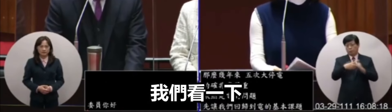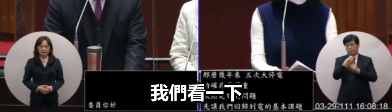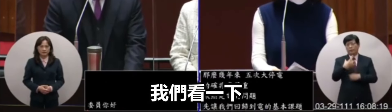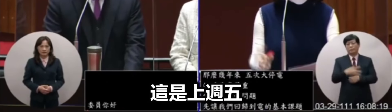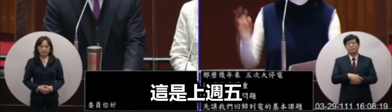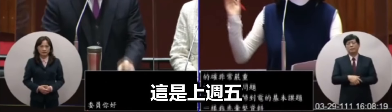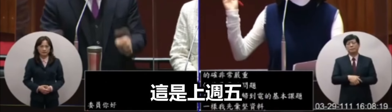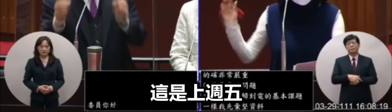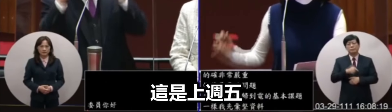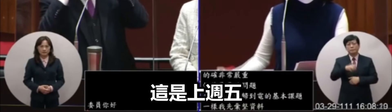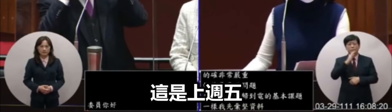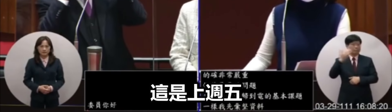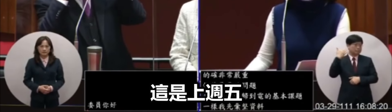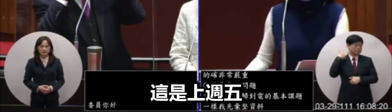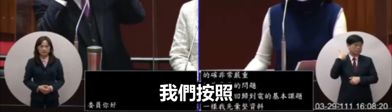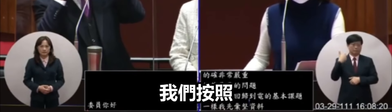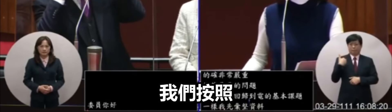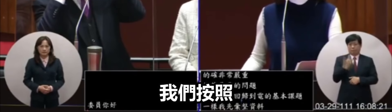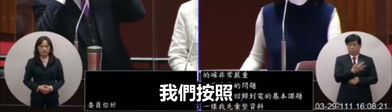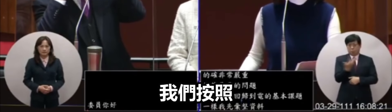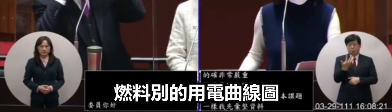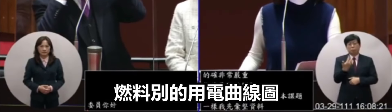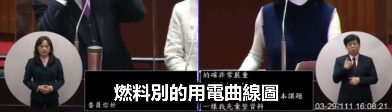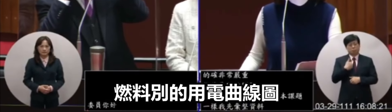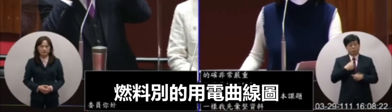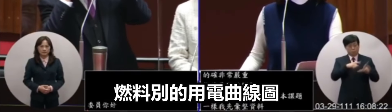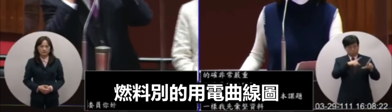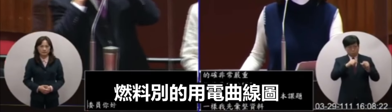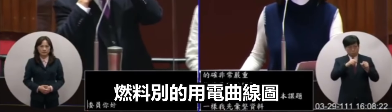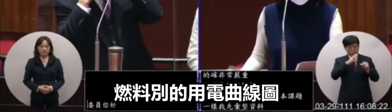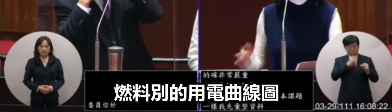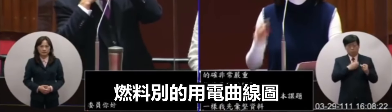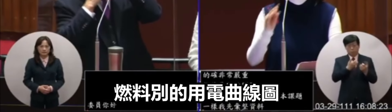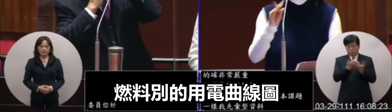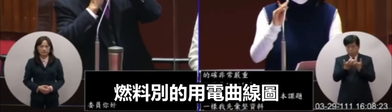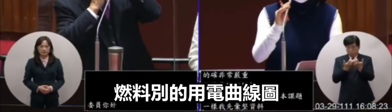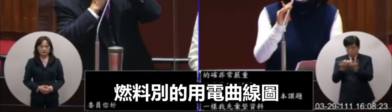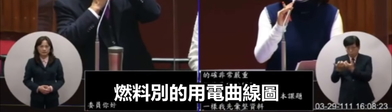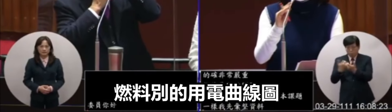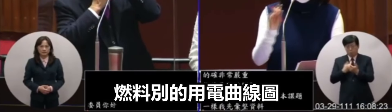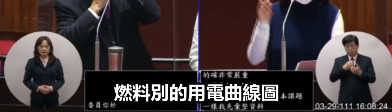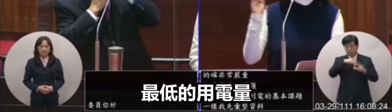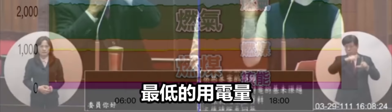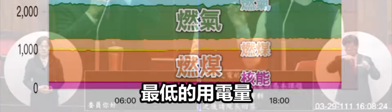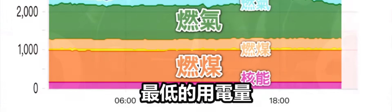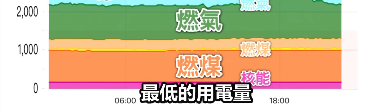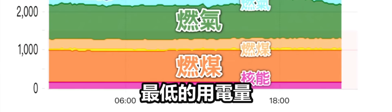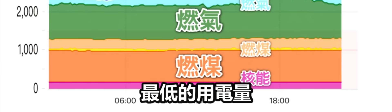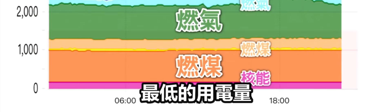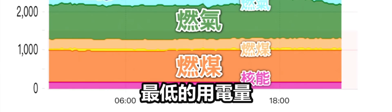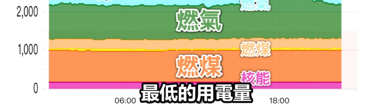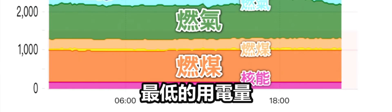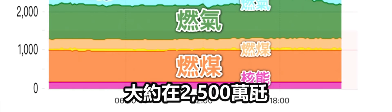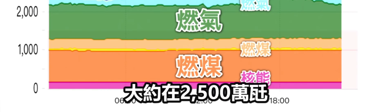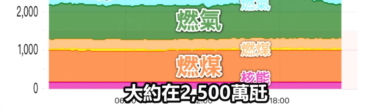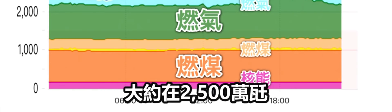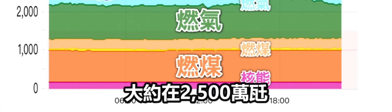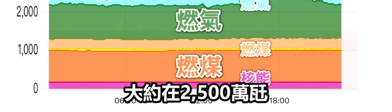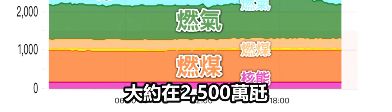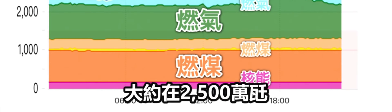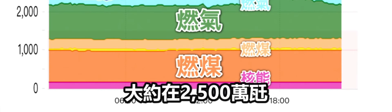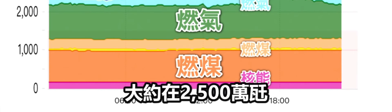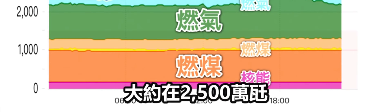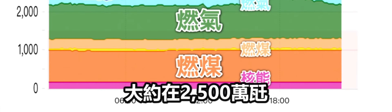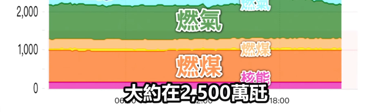我们看一下，这是上周五，我们按照燃料别的用电曲线图，最低的用电量大约